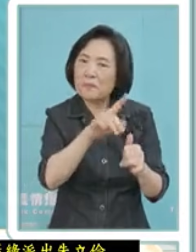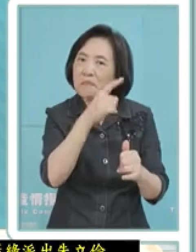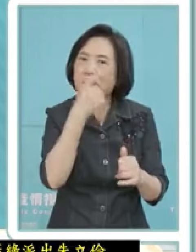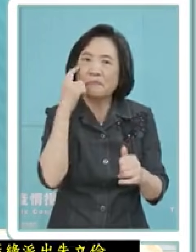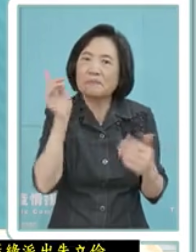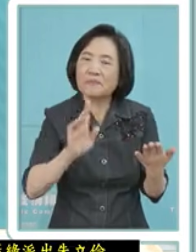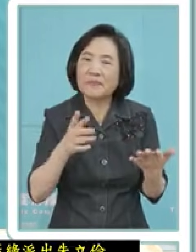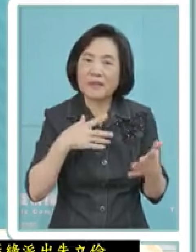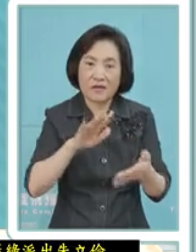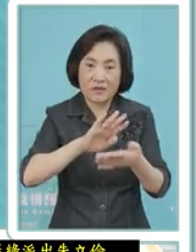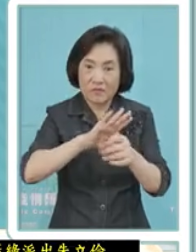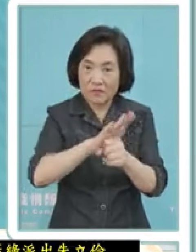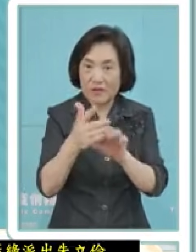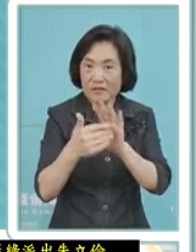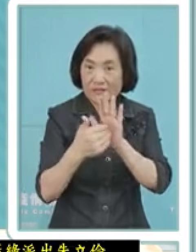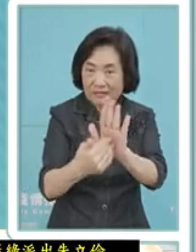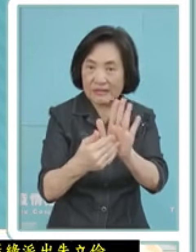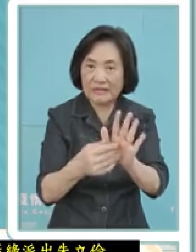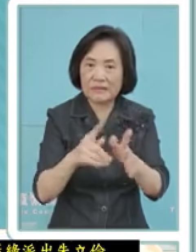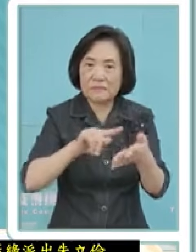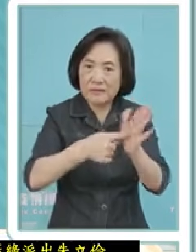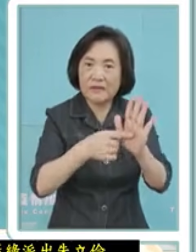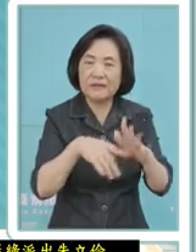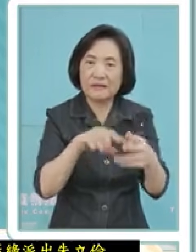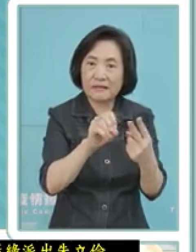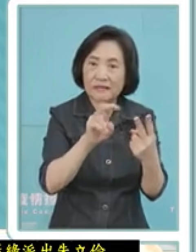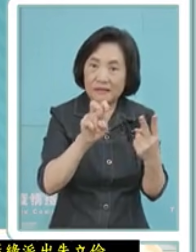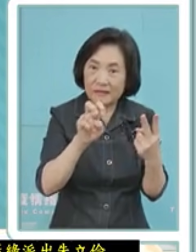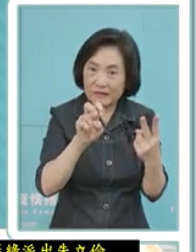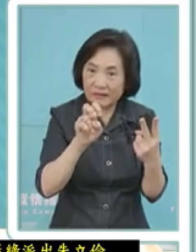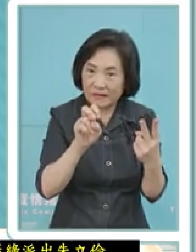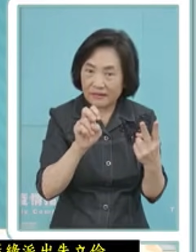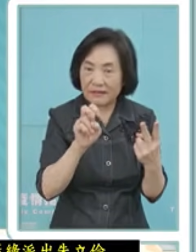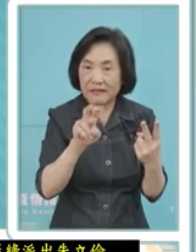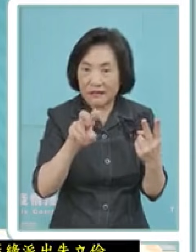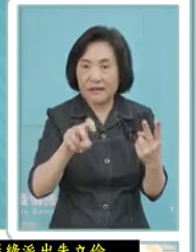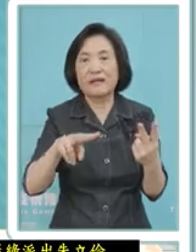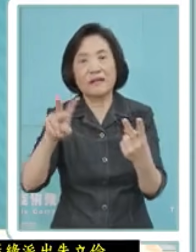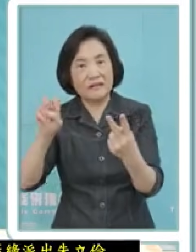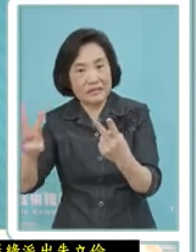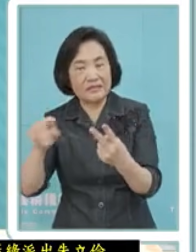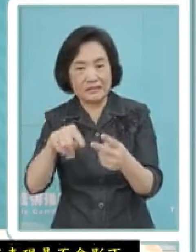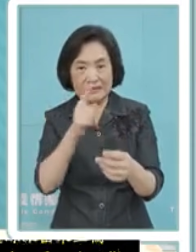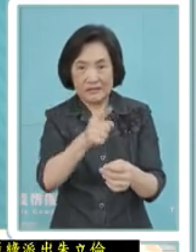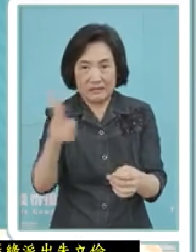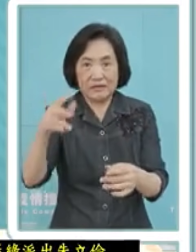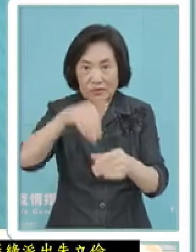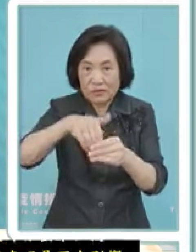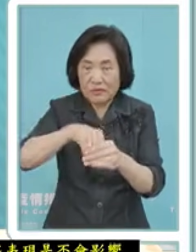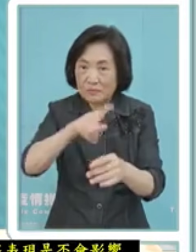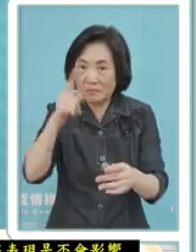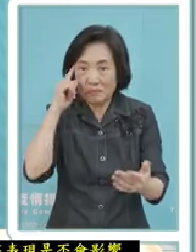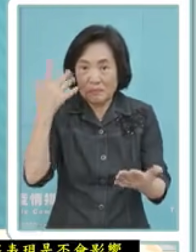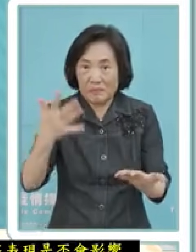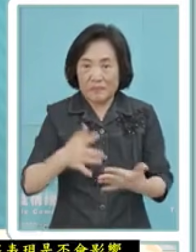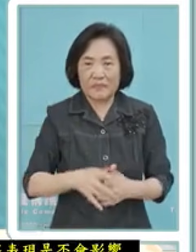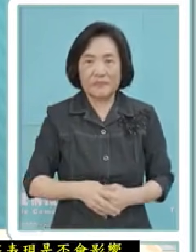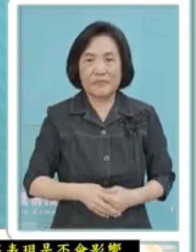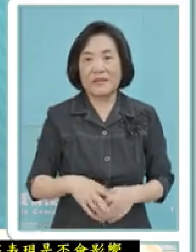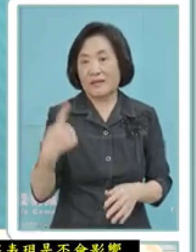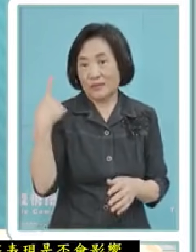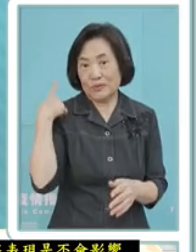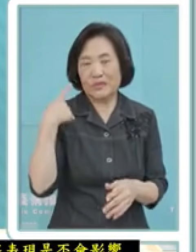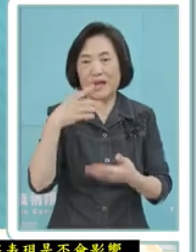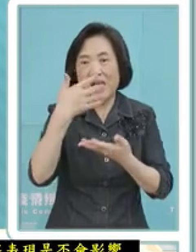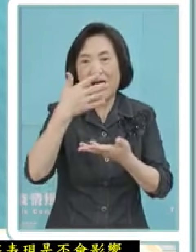否认为防疫表现也会影响在2022跟2024的选战结果？ 我跟你讲哦，昨天才刚刚餐厅开